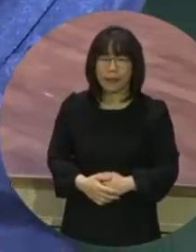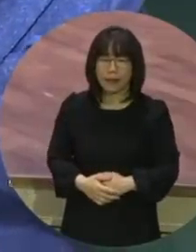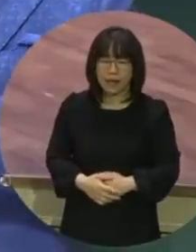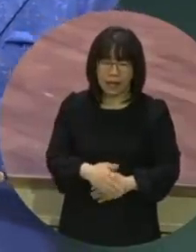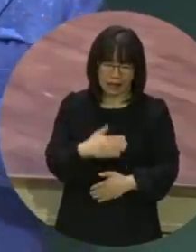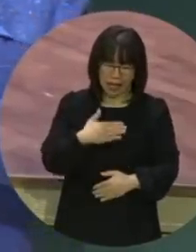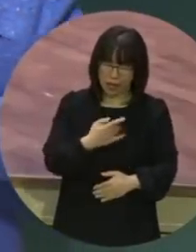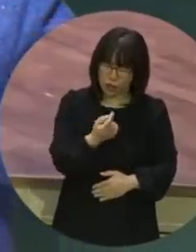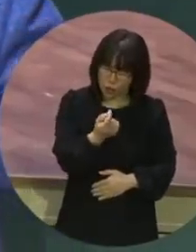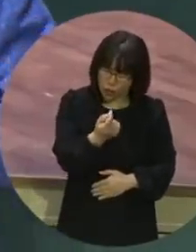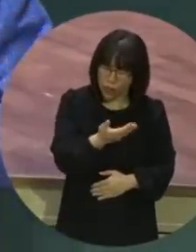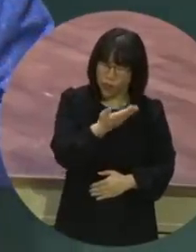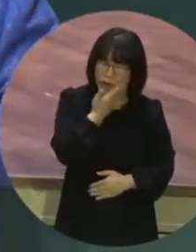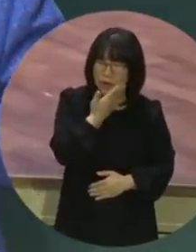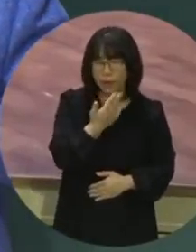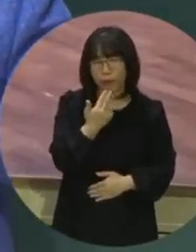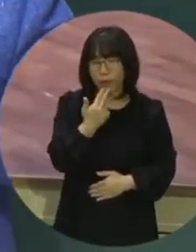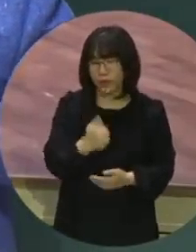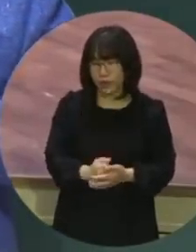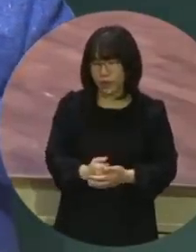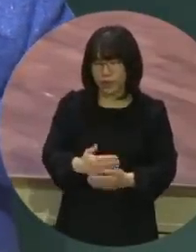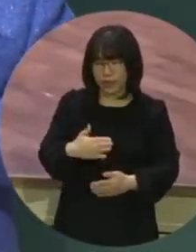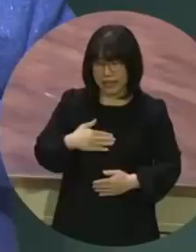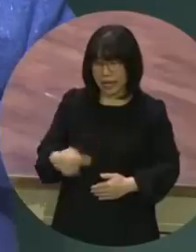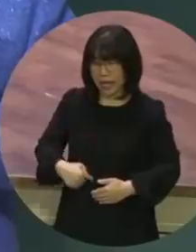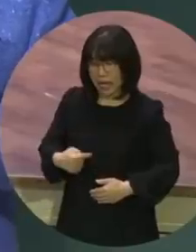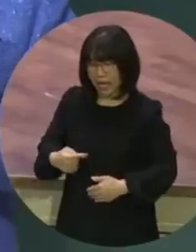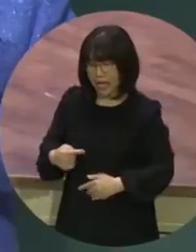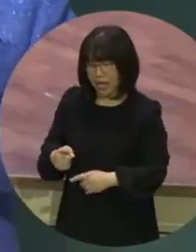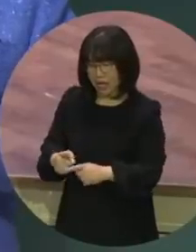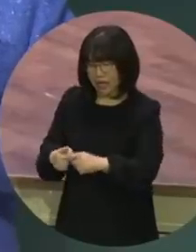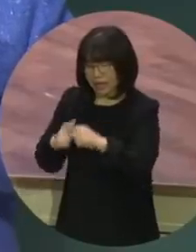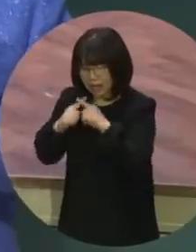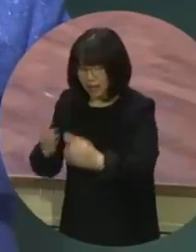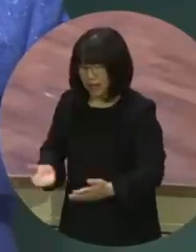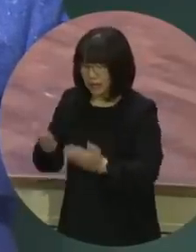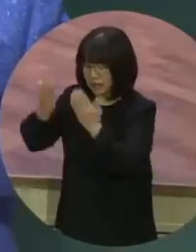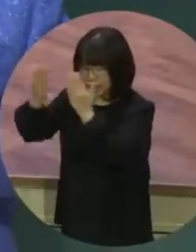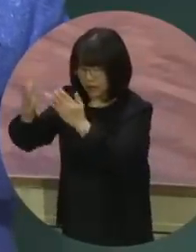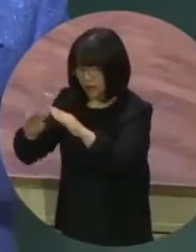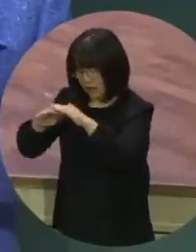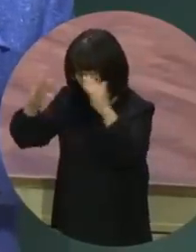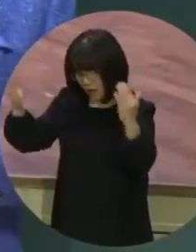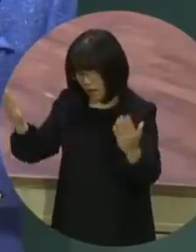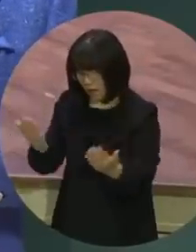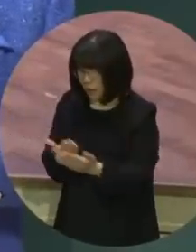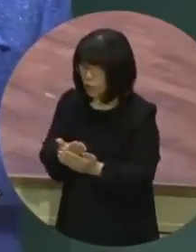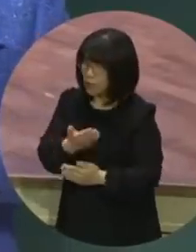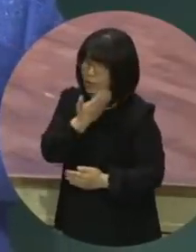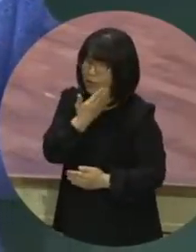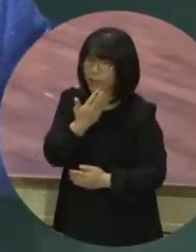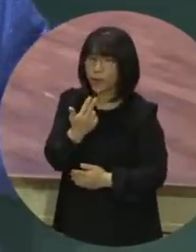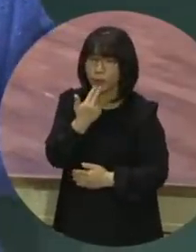조금도 내 희생은 지나치지 않다라고 그렇게 고백했어요.